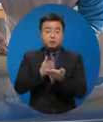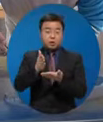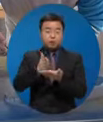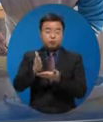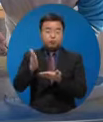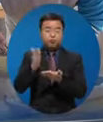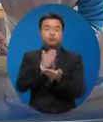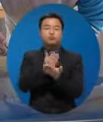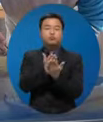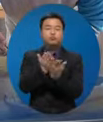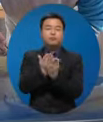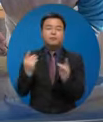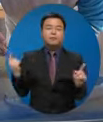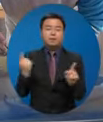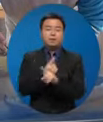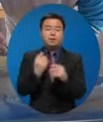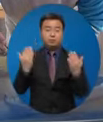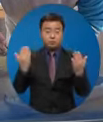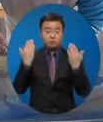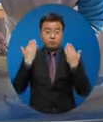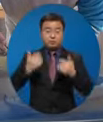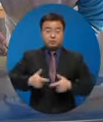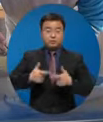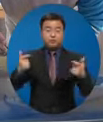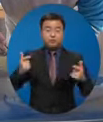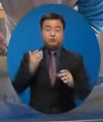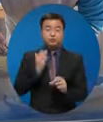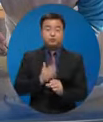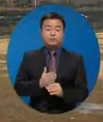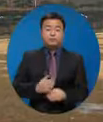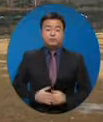있는데요. 어떤 이유에서일까요? 이윤영 기자입니다.